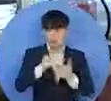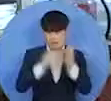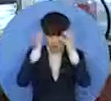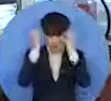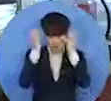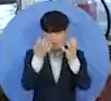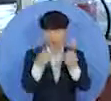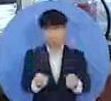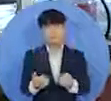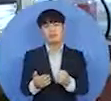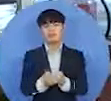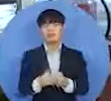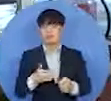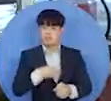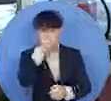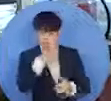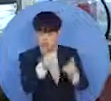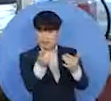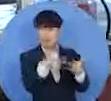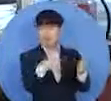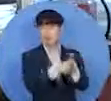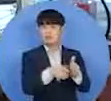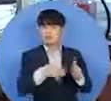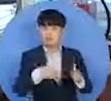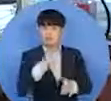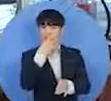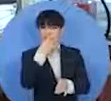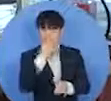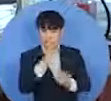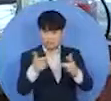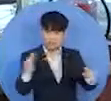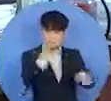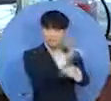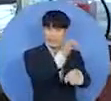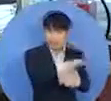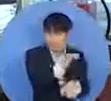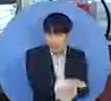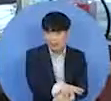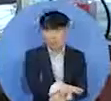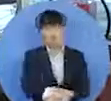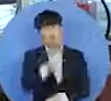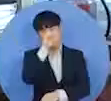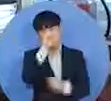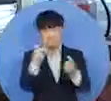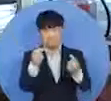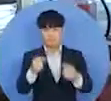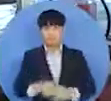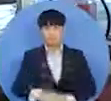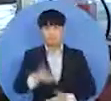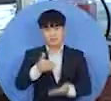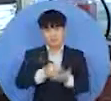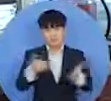마음고생을 많이 하셨을 텐데요. 힘들어하는 우리 지역의 농민들을 위해 지역 농산물을 이용해